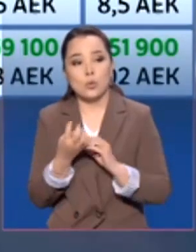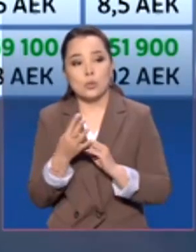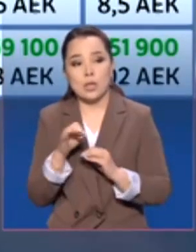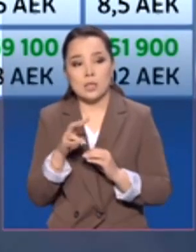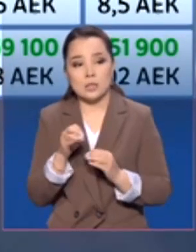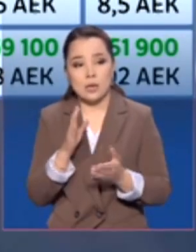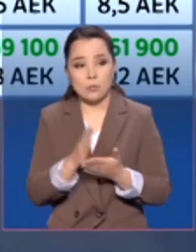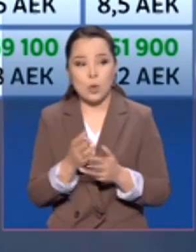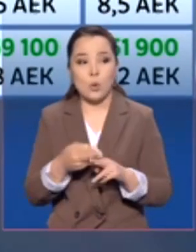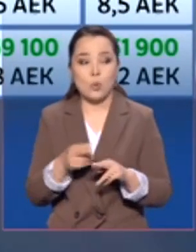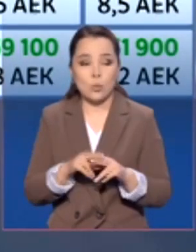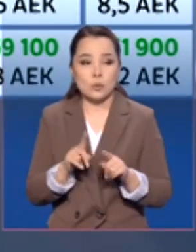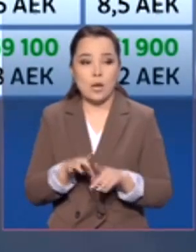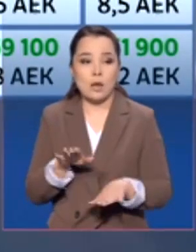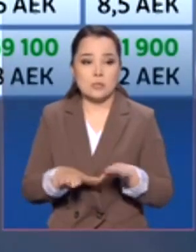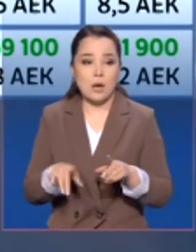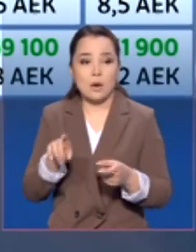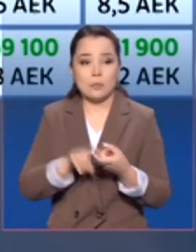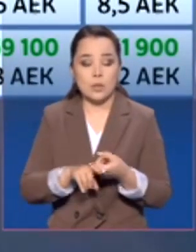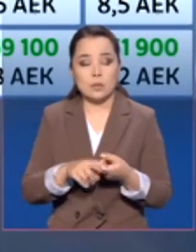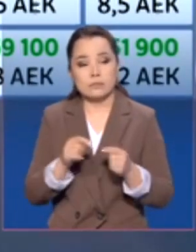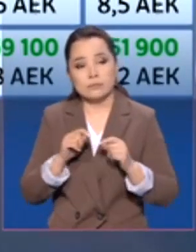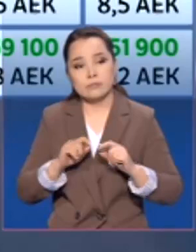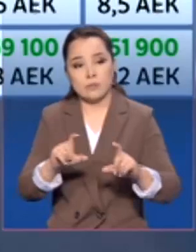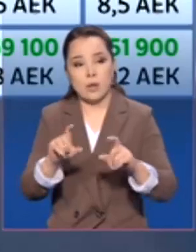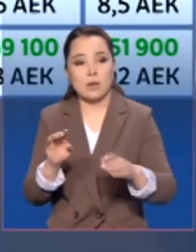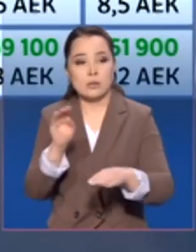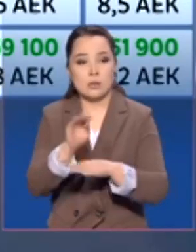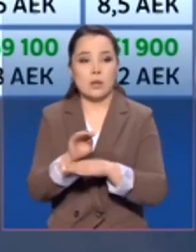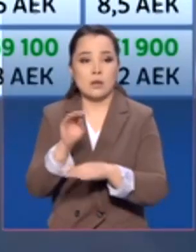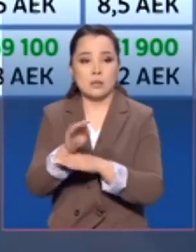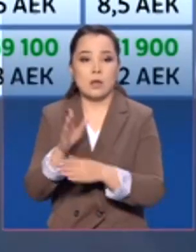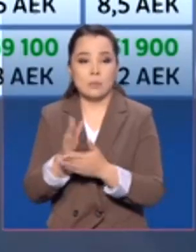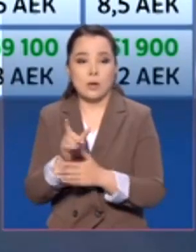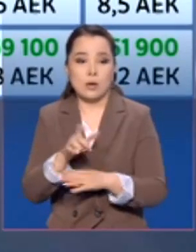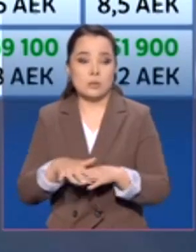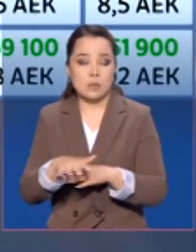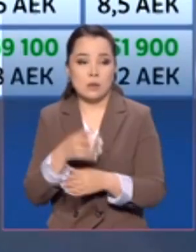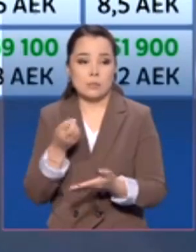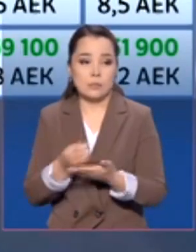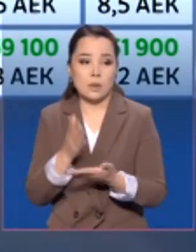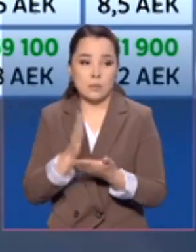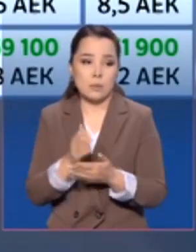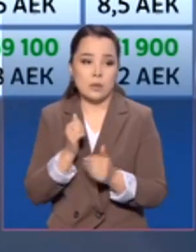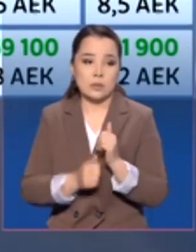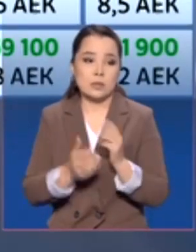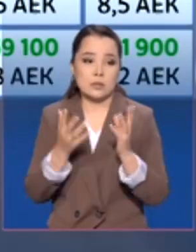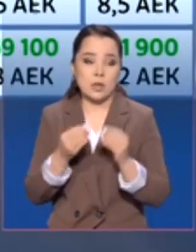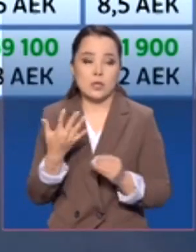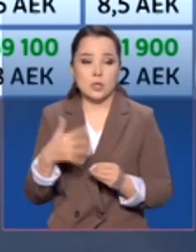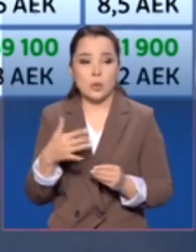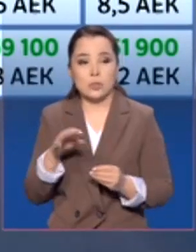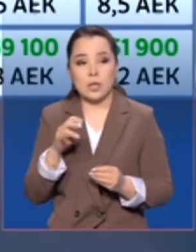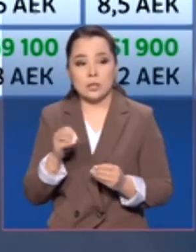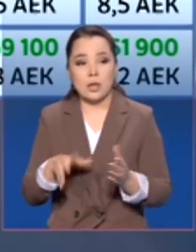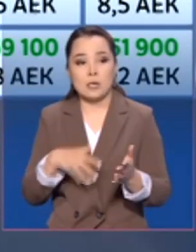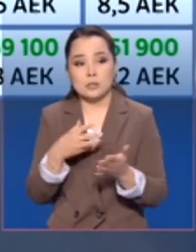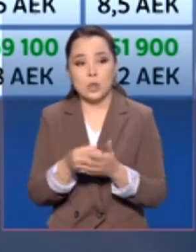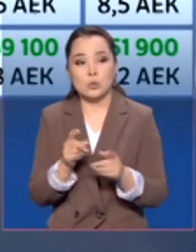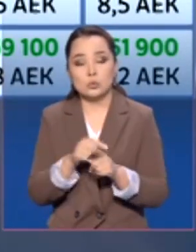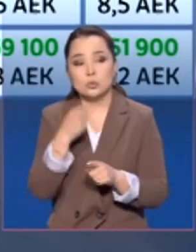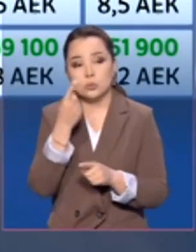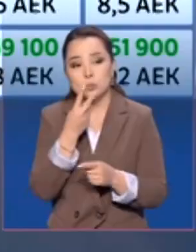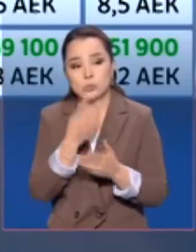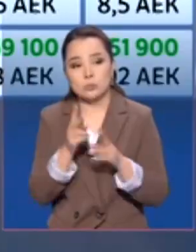414 теңге. Осылай салмағына қарай құны еселене береді. Жауаптылар мұны халық қымбатсынса, күніне 50 теңгеден шығатын төлем